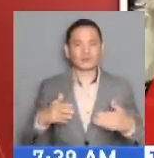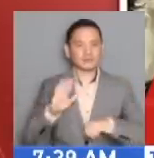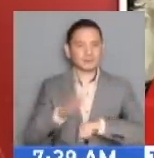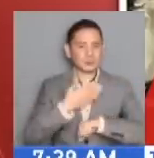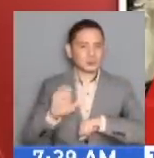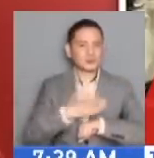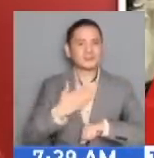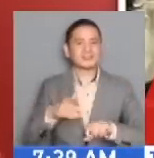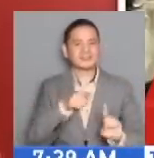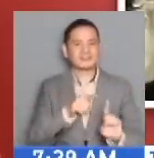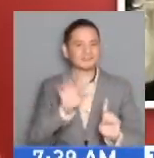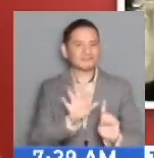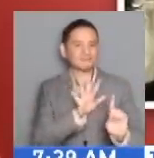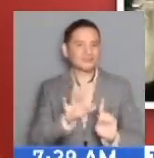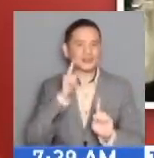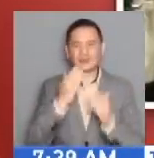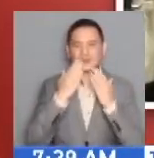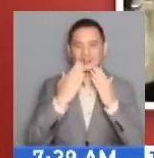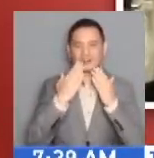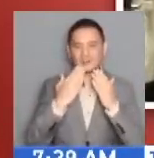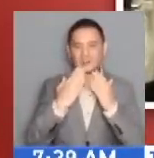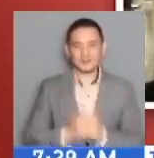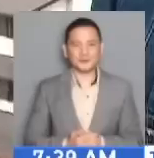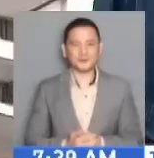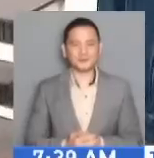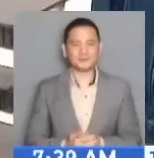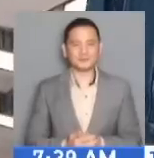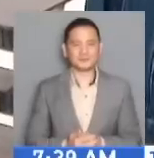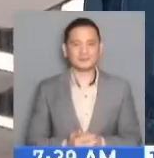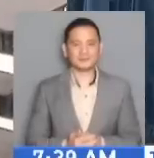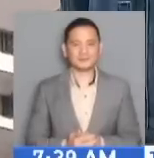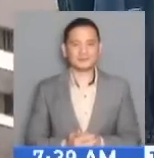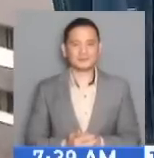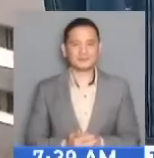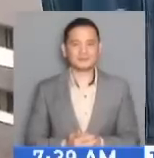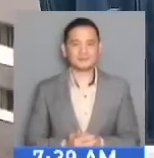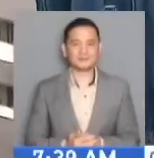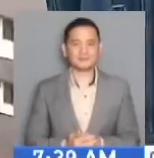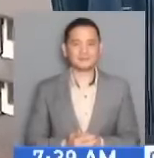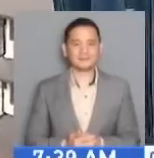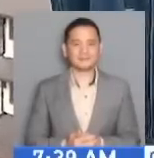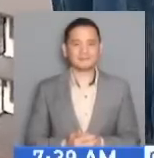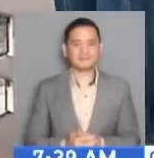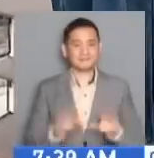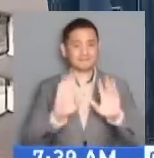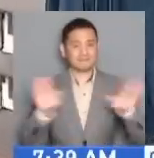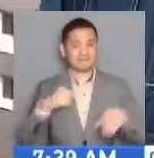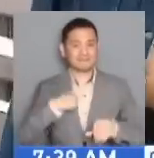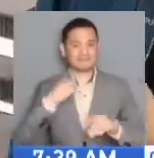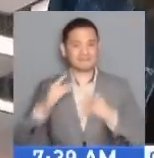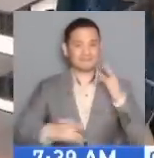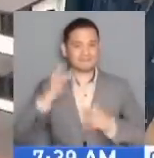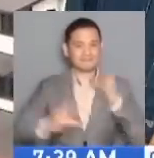Ex excited na ako marinig ka magsalita ng Bahasa